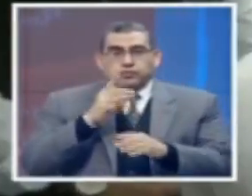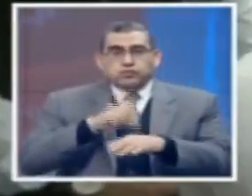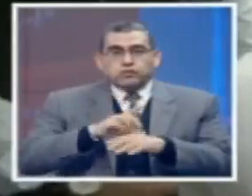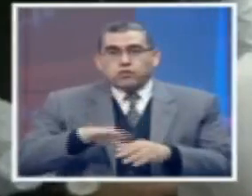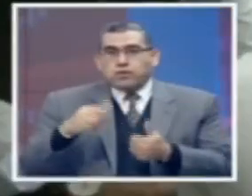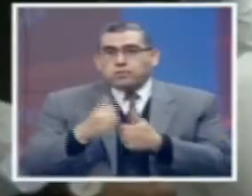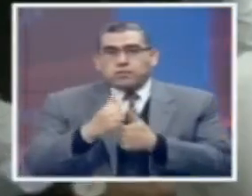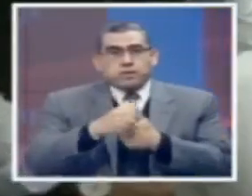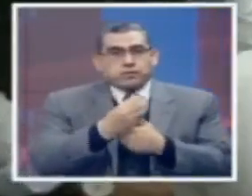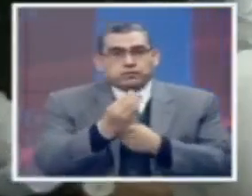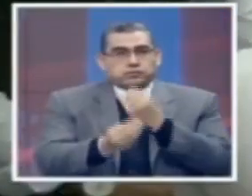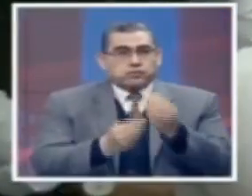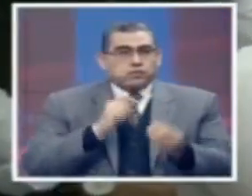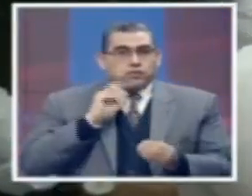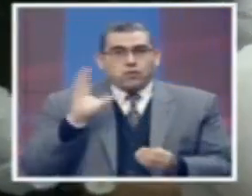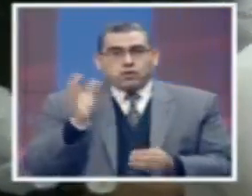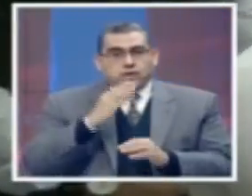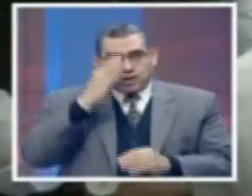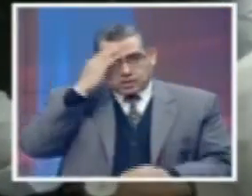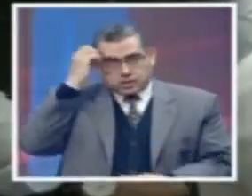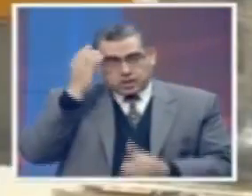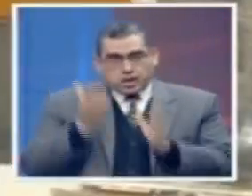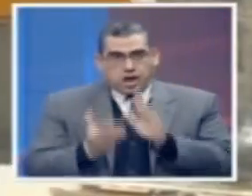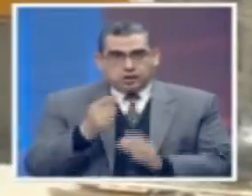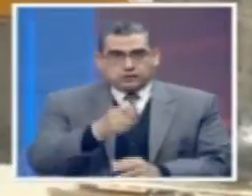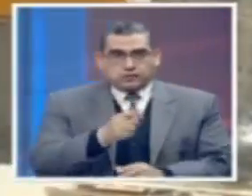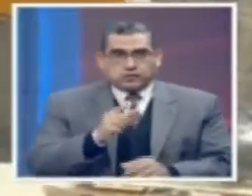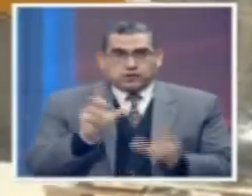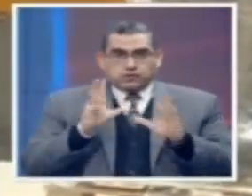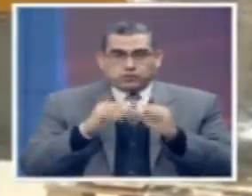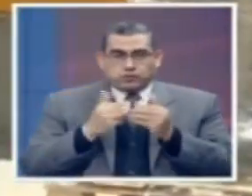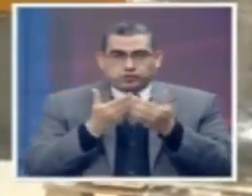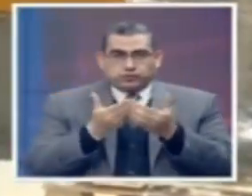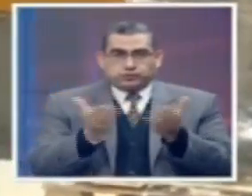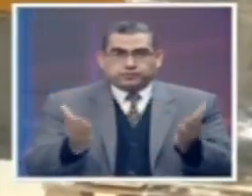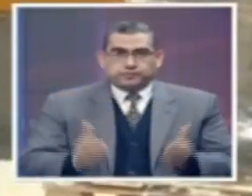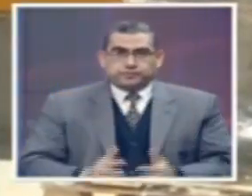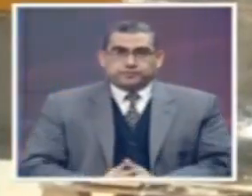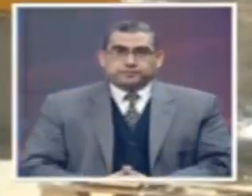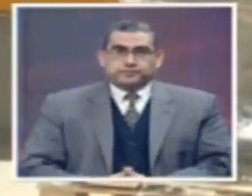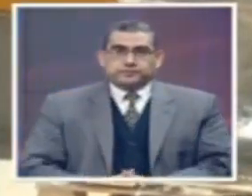المستشفيات داخل محافظات الصعيد. سوزان مصطفى، التلفزيون المصري.